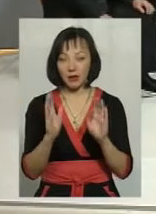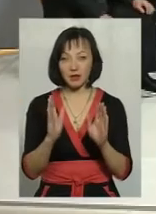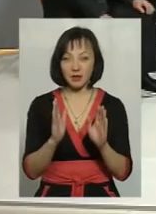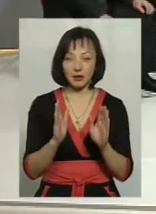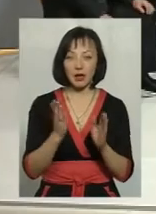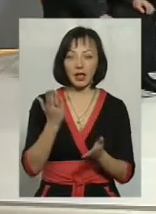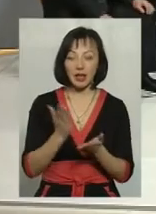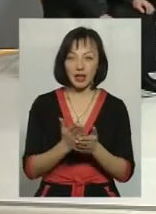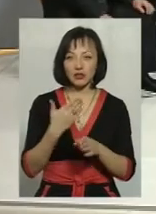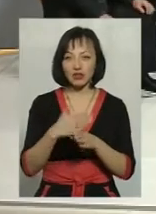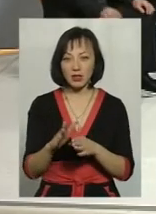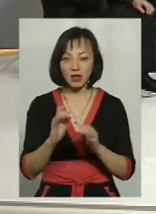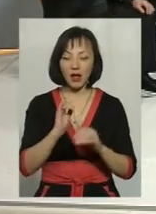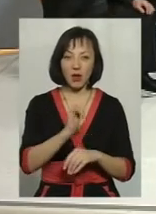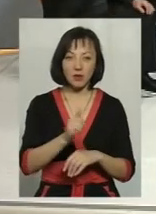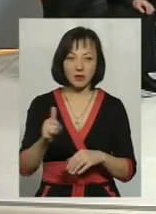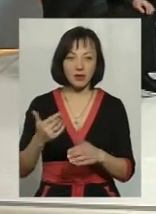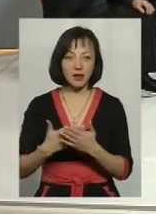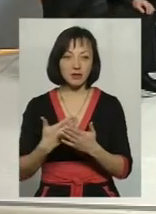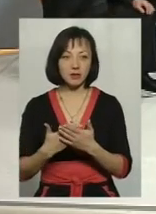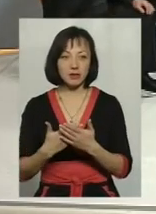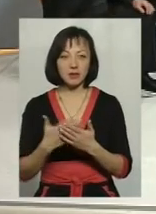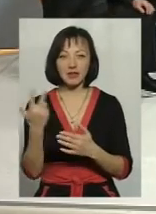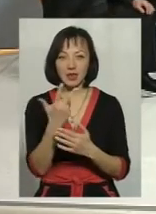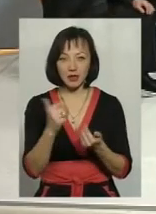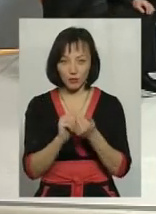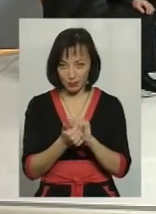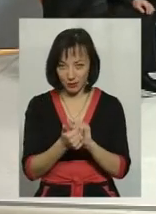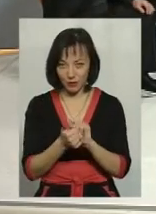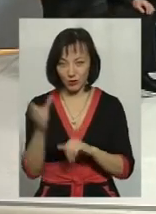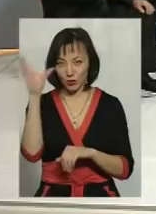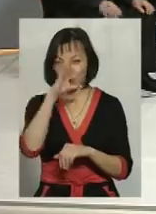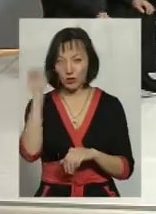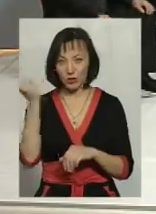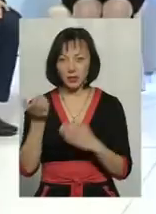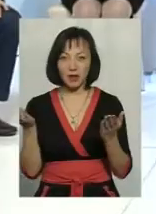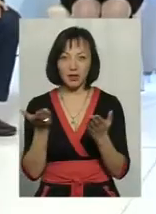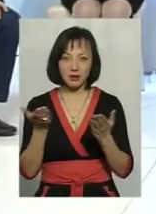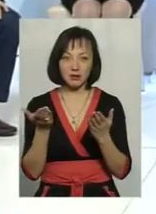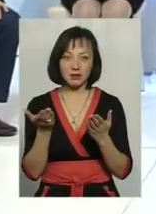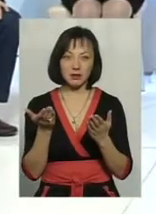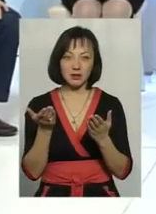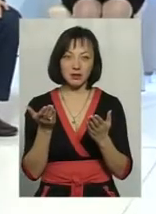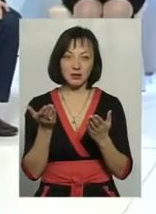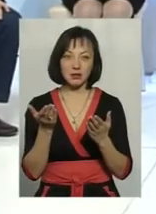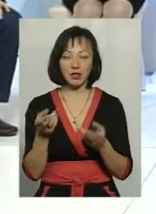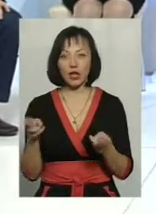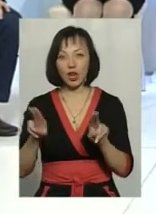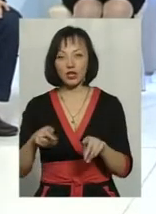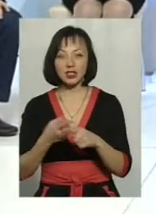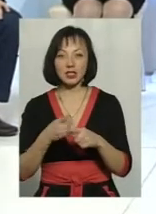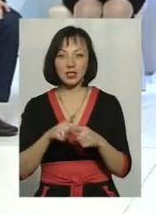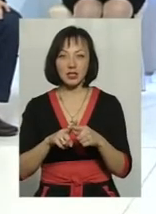там певна частка, яка розливається в третю зміну, тобто вночі, десь в якихось таких, і решта –